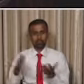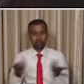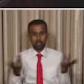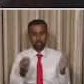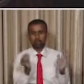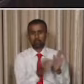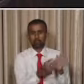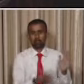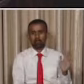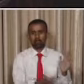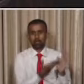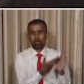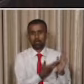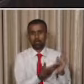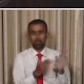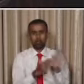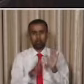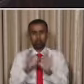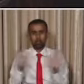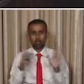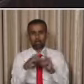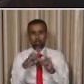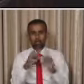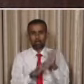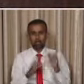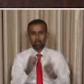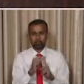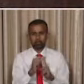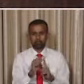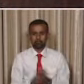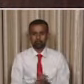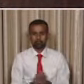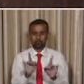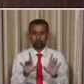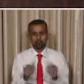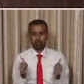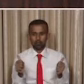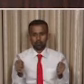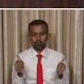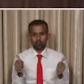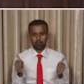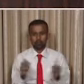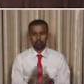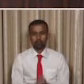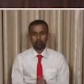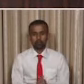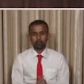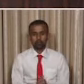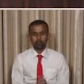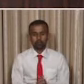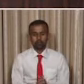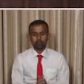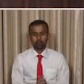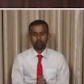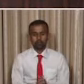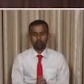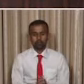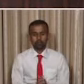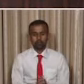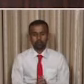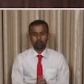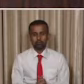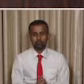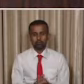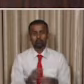මේ 7:16 තිලතිරි මාධ්‍ය නිවේදනයේ අධ්‍යාපන මාධ්‍ය හොඳයි. ඒක එහෙමසේ වෙනවා නම් හොඳයි. ඔයා නිකන් බාධා කරන්න එපා. ජනමාධ්‍ය මතට උත්තර දෙන්න.